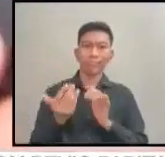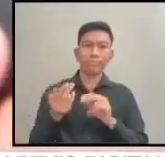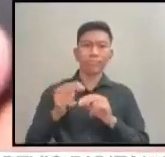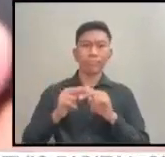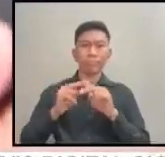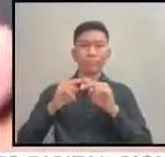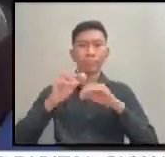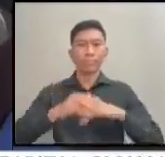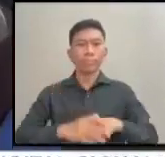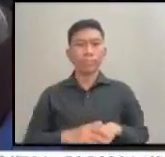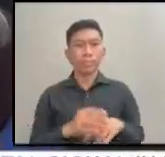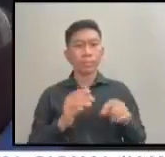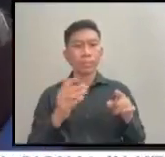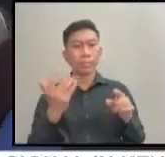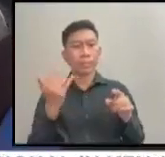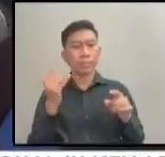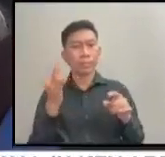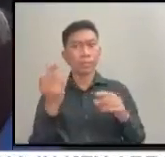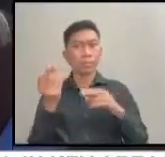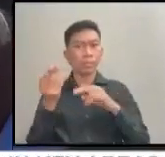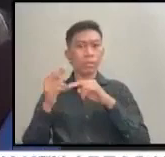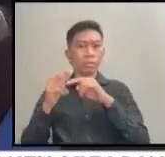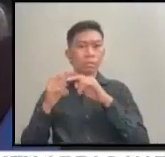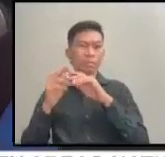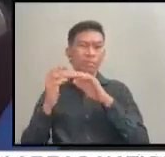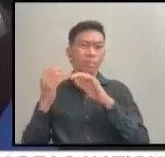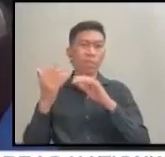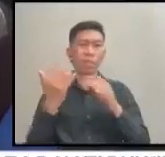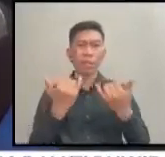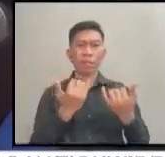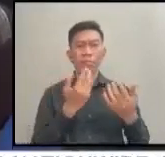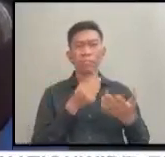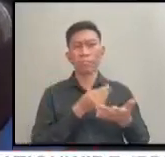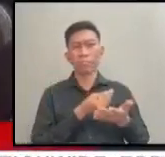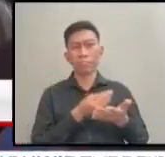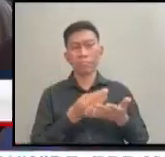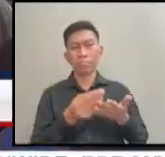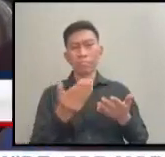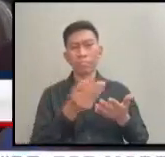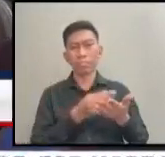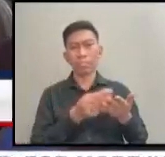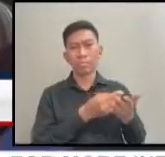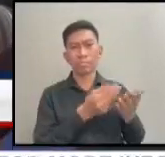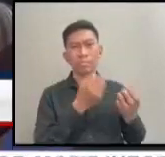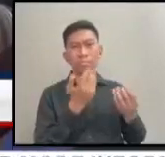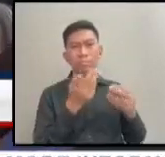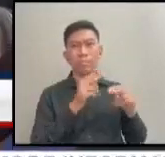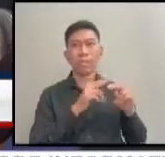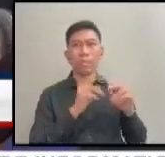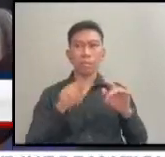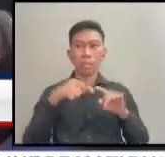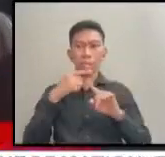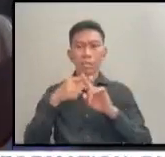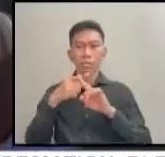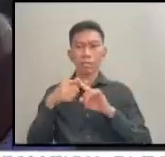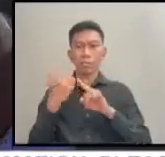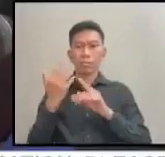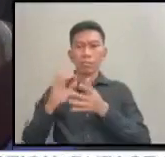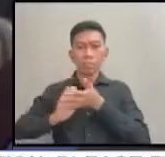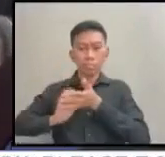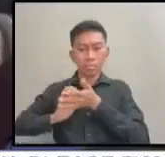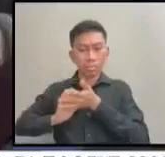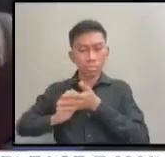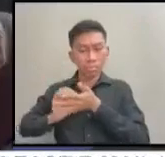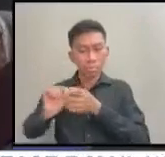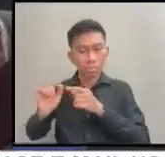masyadong malaki naman. Ang mahal na ng bilihin ngayon eh. Tapos mabawasan pa ng piso yung kita, kung magkano kikita, hindi magkano nung babawas